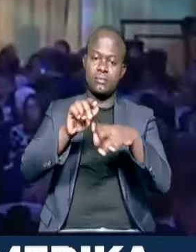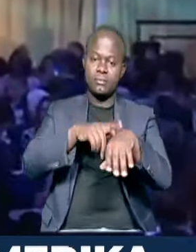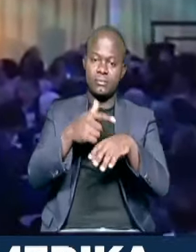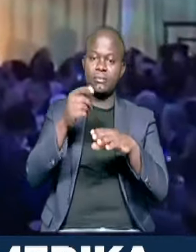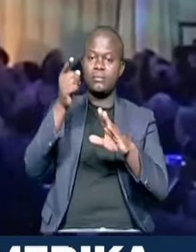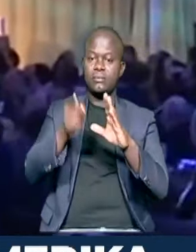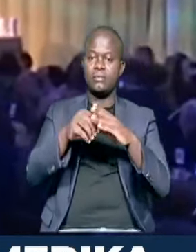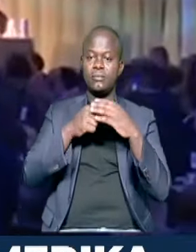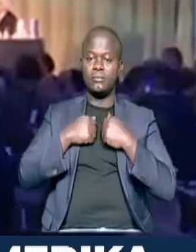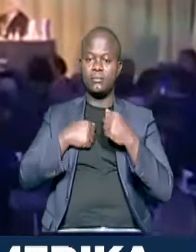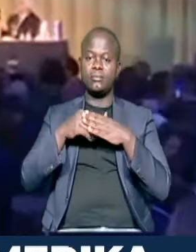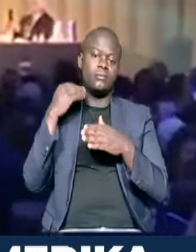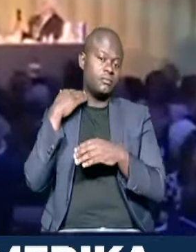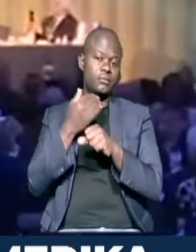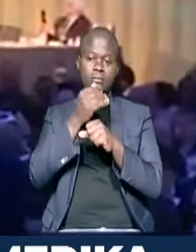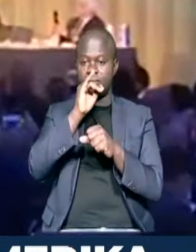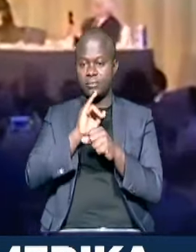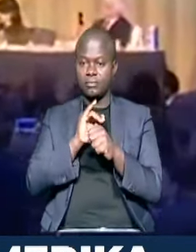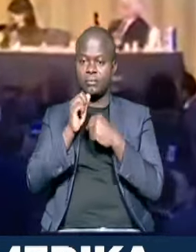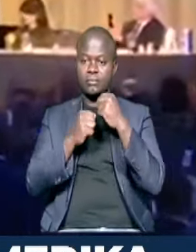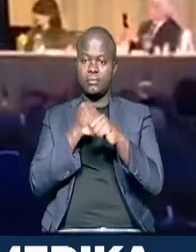rwagushaga u Rwanda muri Jenoside yakorewe Abatutsi mu